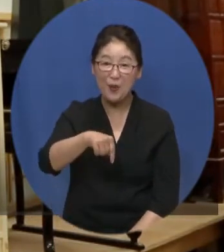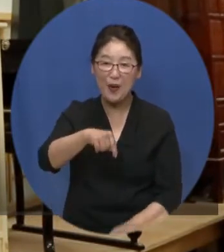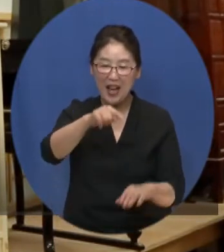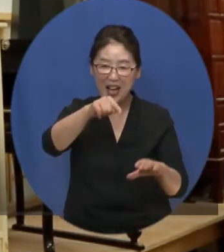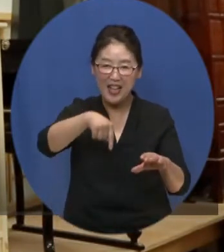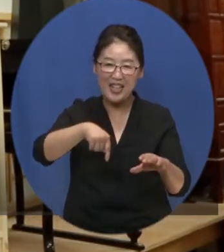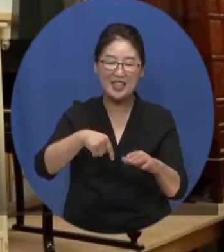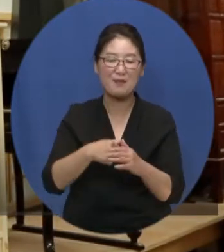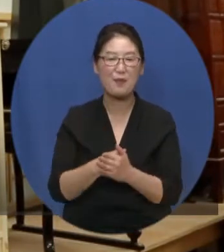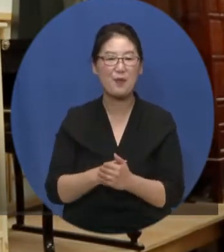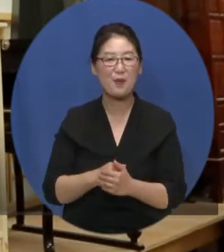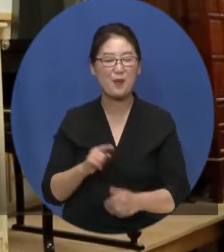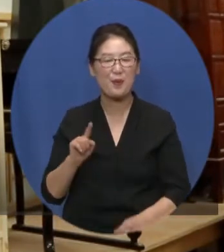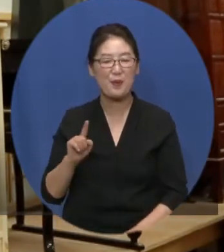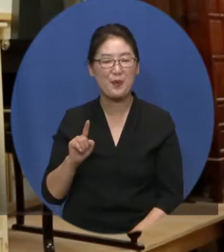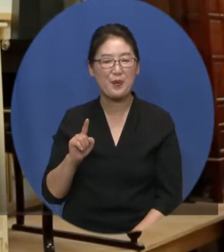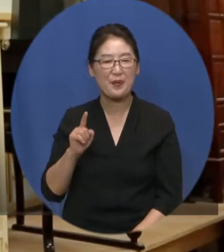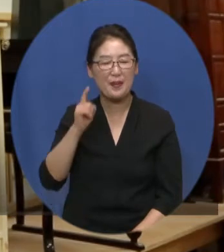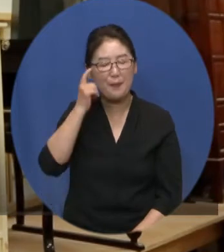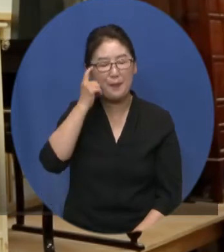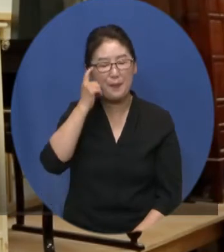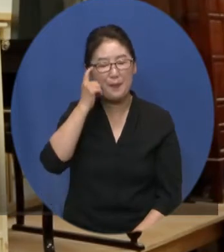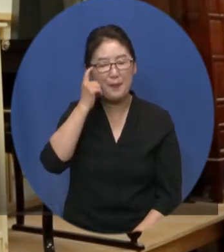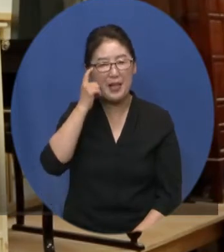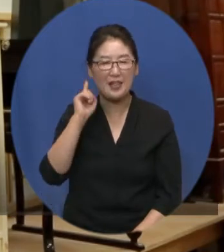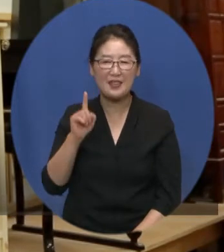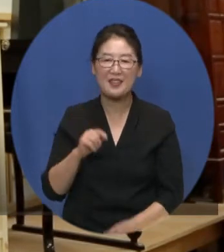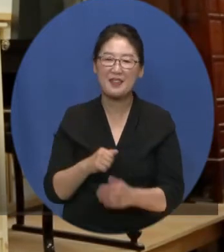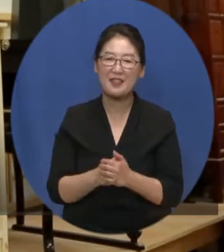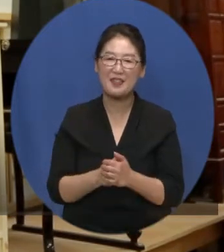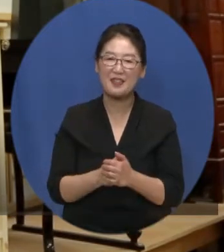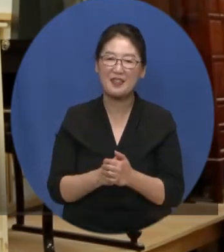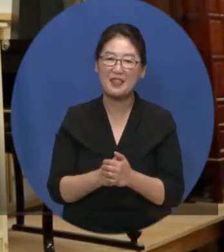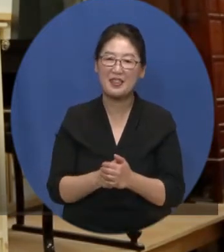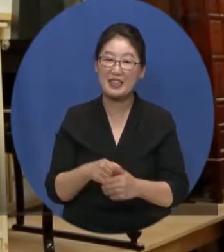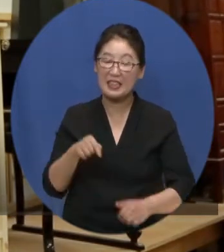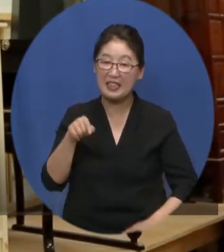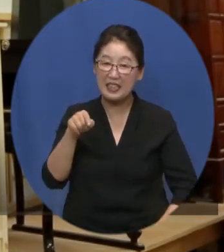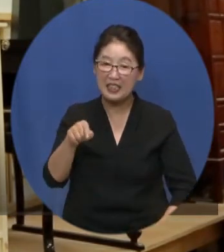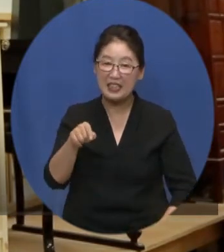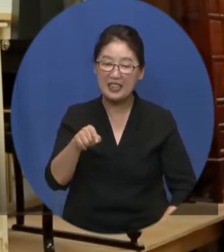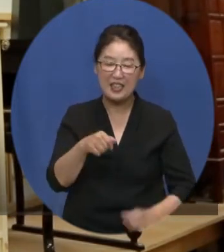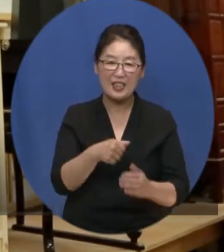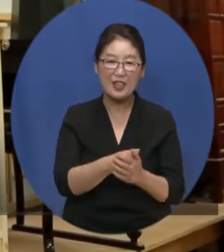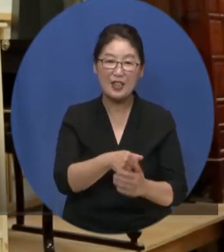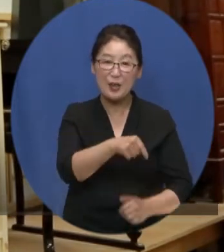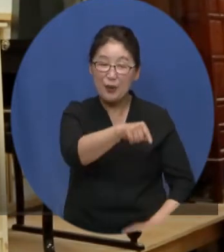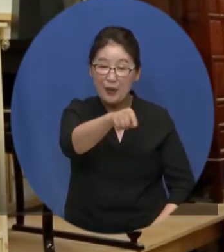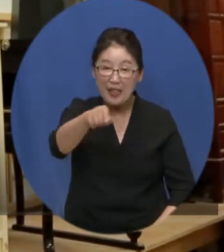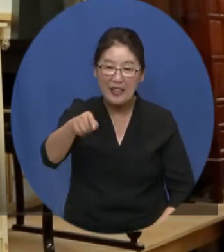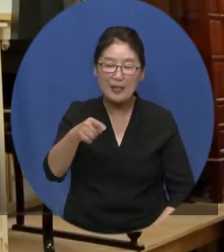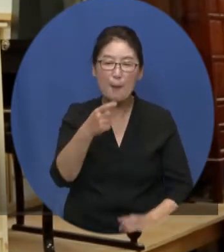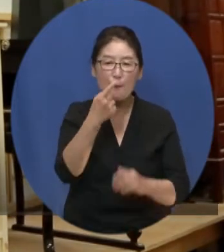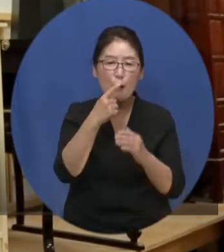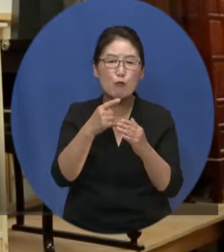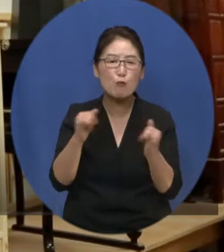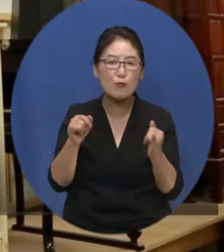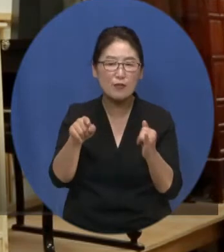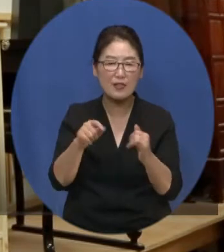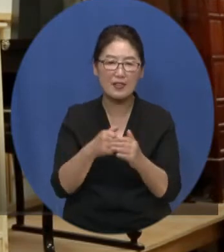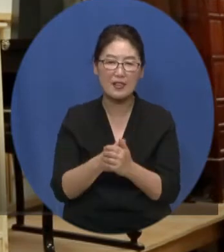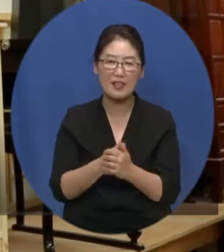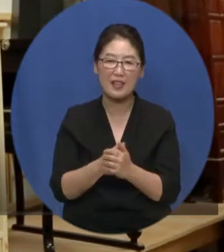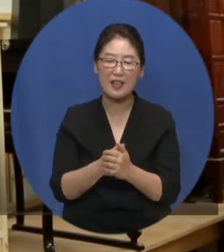거저 아까도 말씀드린 것처럼 조금이라도 어떻게 하면 더 2분들이 더 편하게 더 좋은 환경에서 제 그거